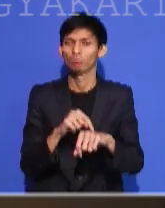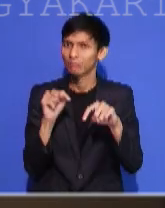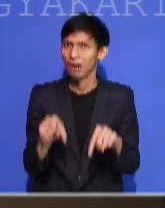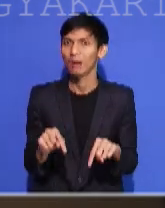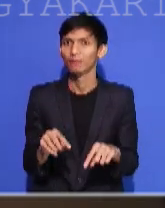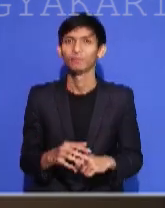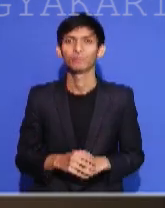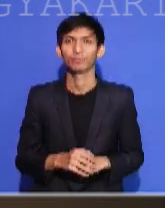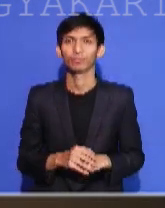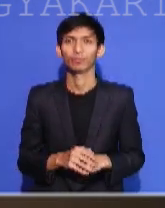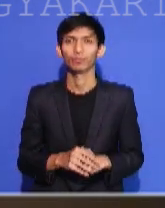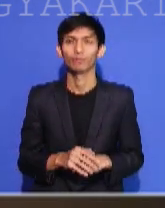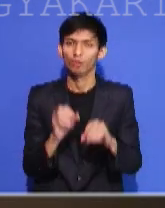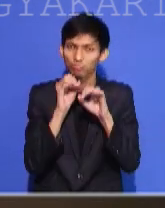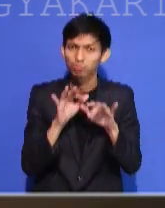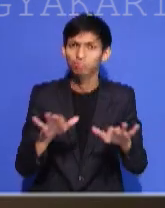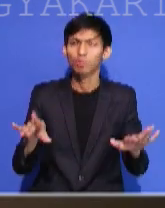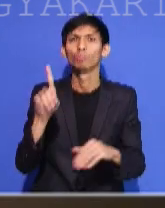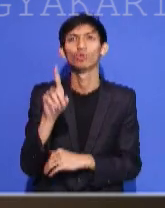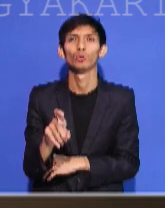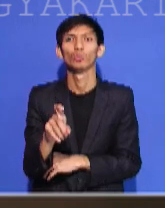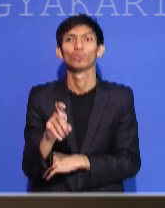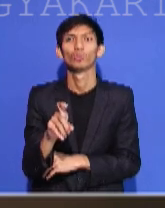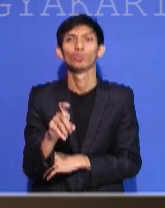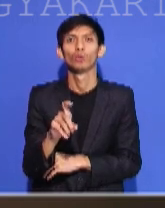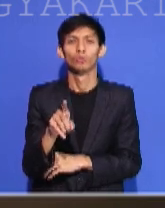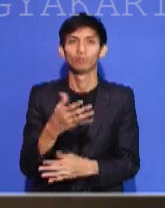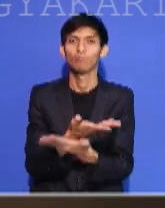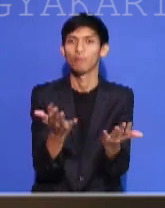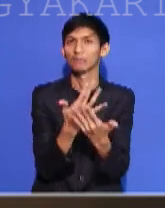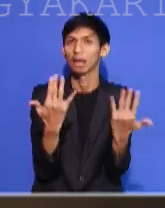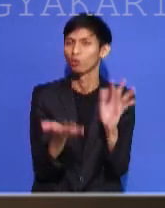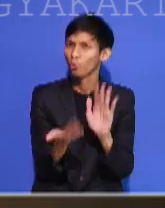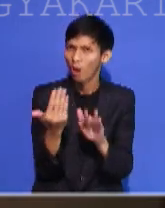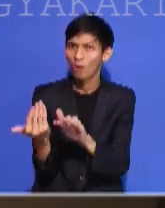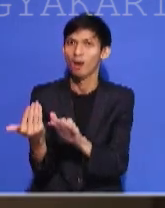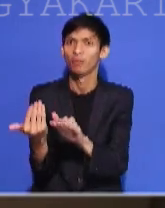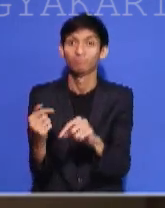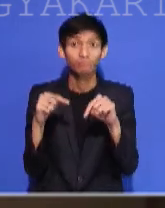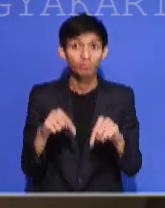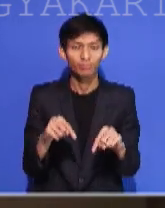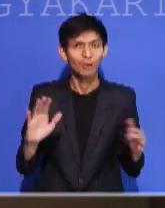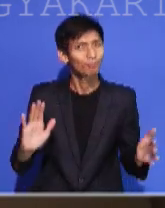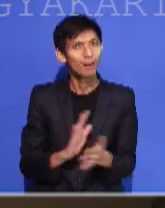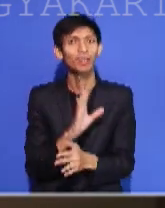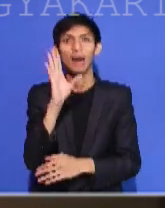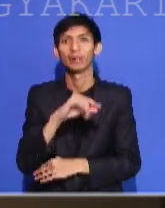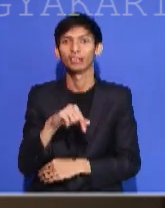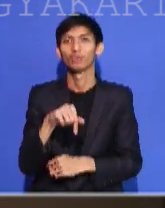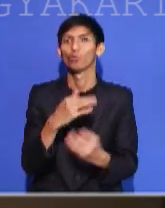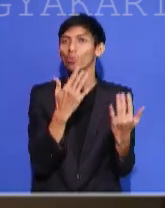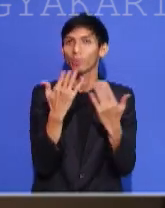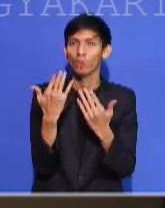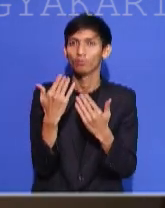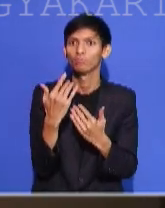perlu dibumikan lagi, perlu disampaikan kembali kepada masyarakat. Nah, melalui momentum hari ini, haul Pak Tino dan Hari